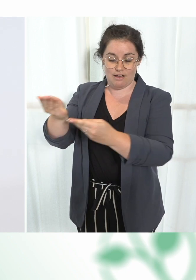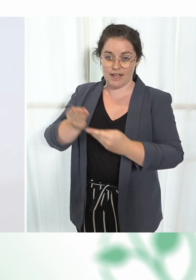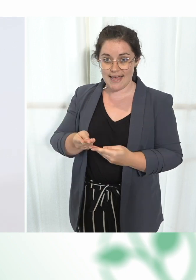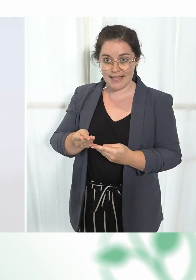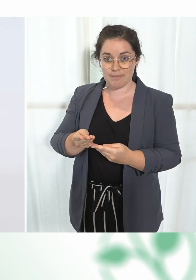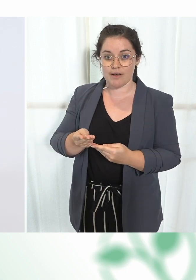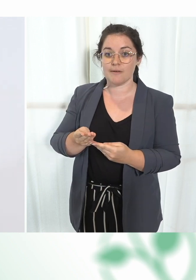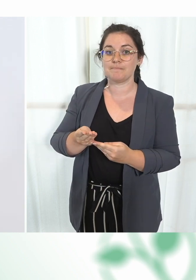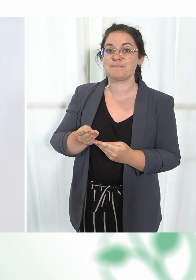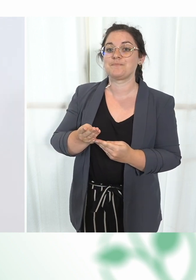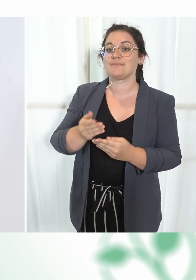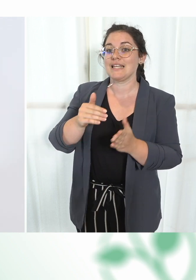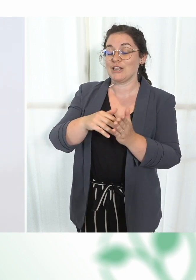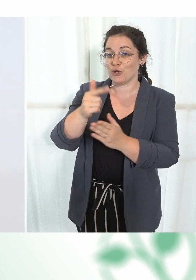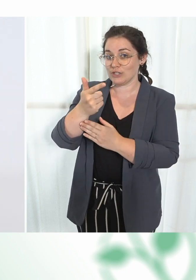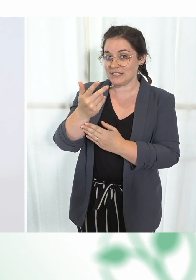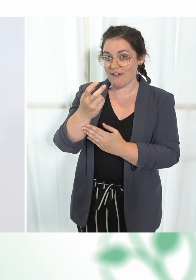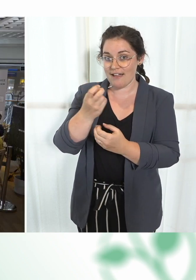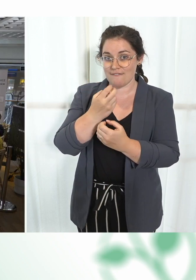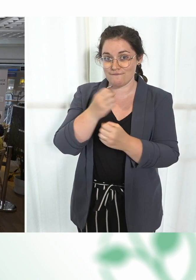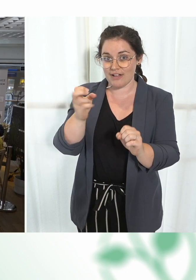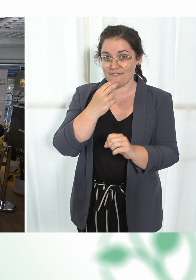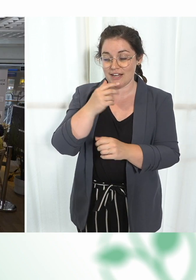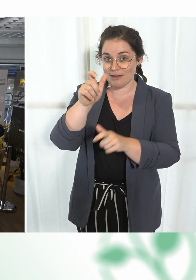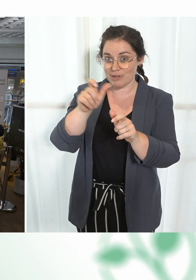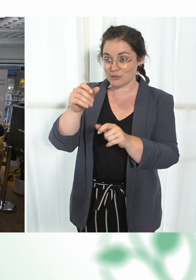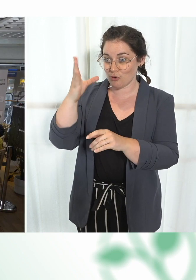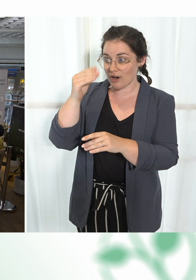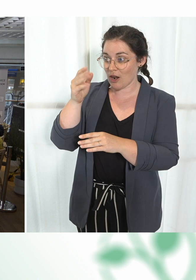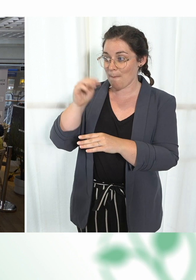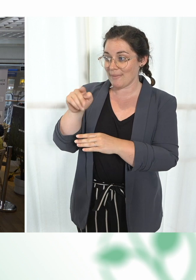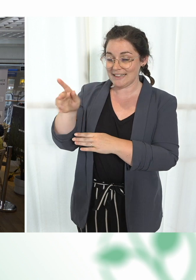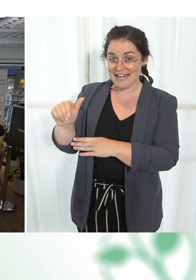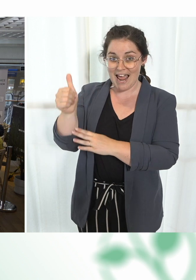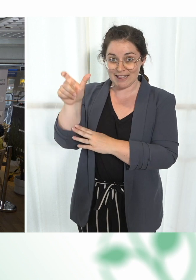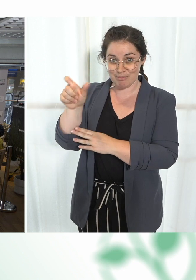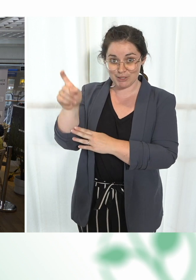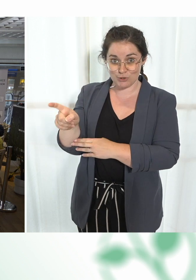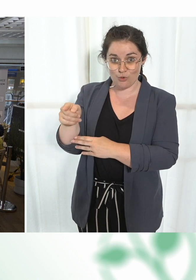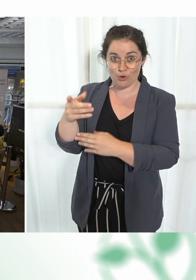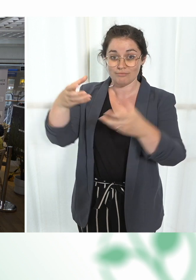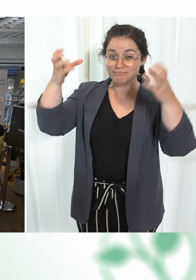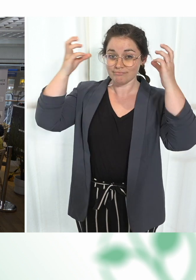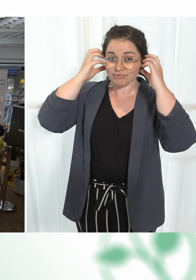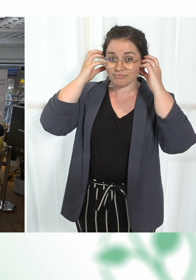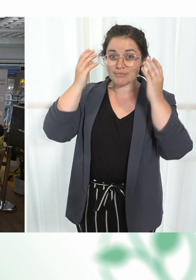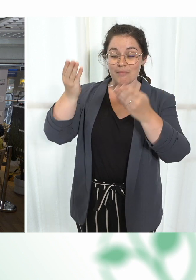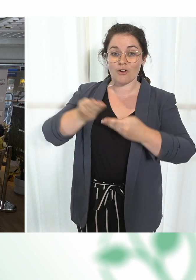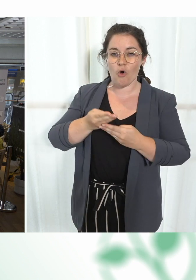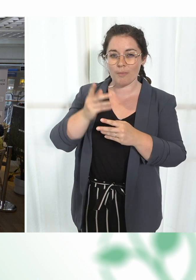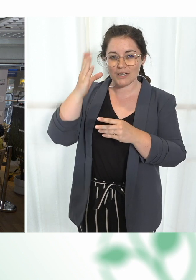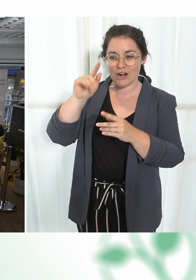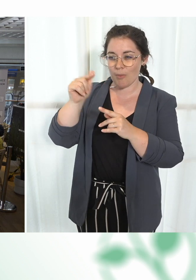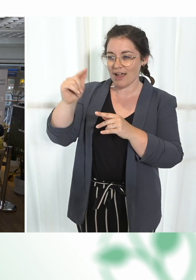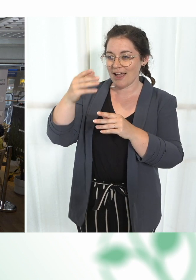Gastgebern, haben wir zwei Freiwillige. Und Martin, ich glaube, du bist einer von denen. Das heißt, du bekommst hier einen Gehörschutz. Und ich glaube, die